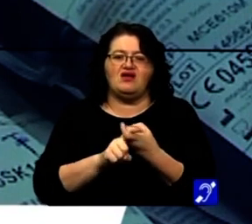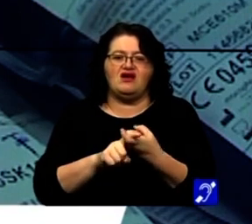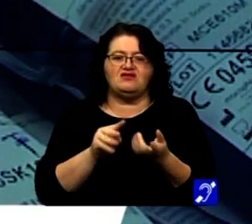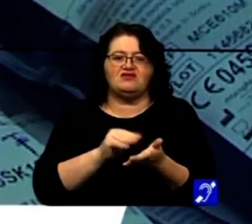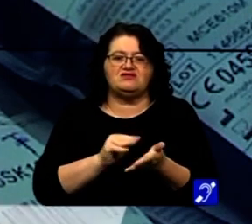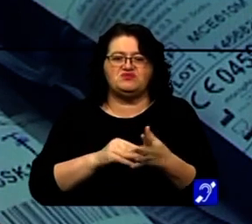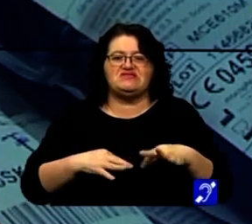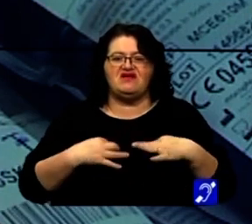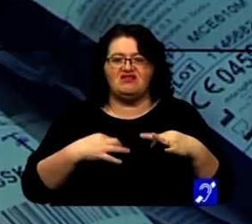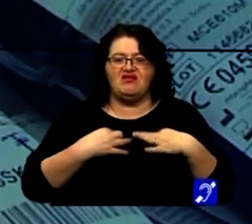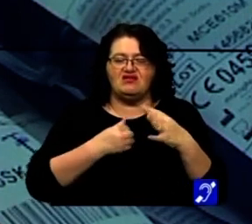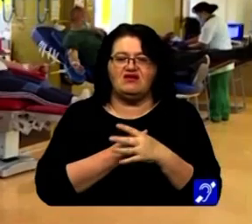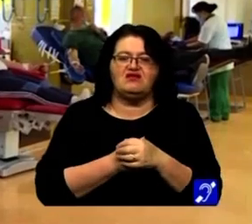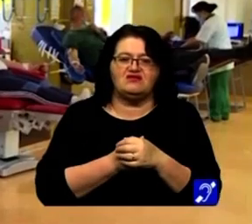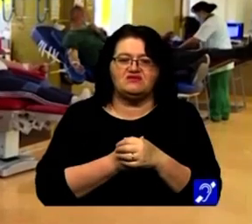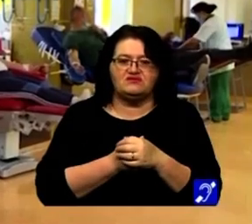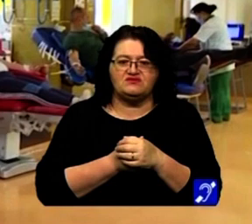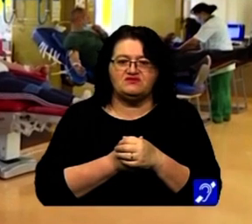starea de sănătate.